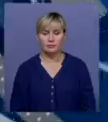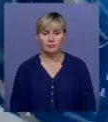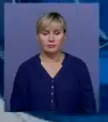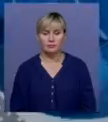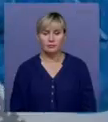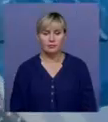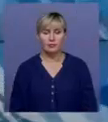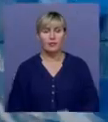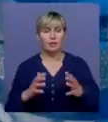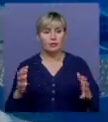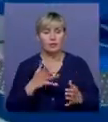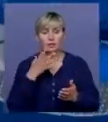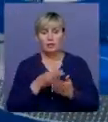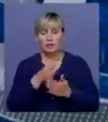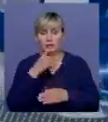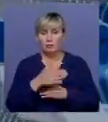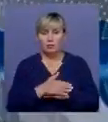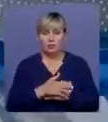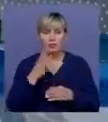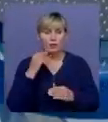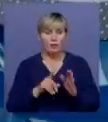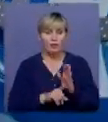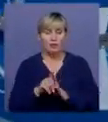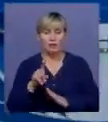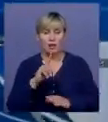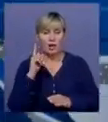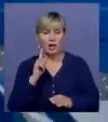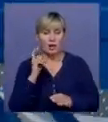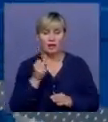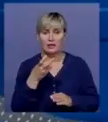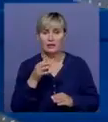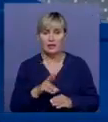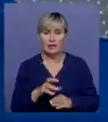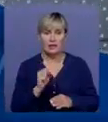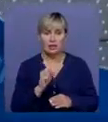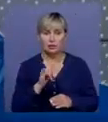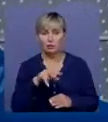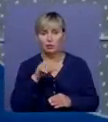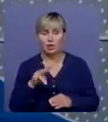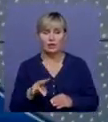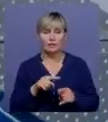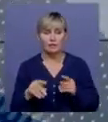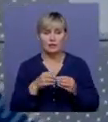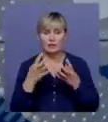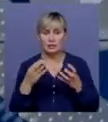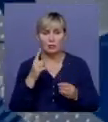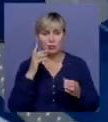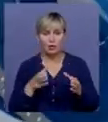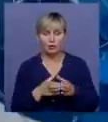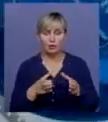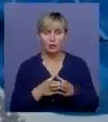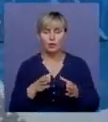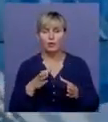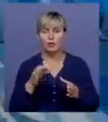береги своих близких в алматы стартовала акция молодежного крыла же сатана в течение 10 дней мобильные группы из